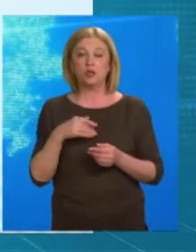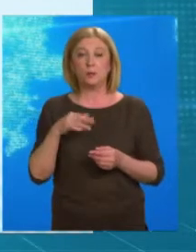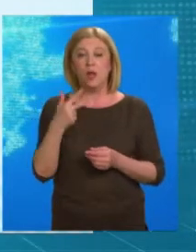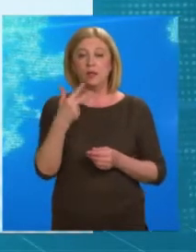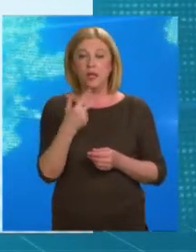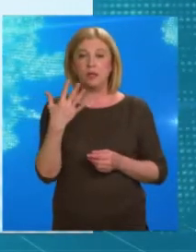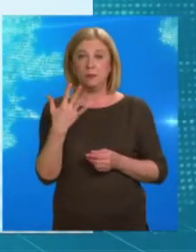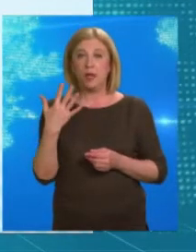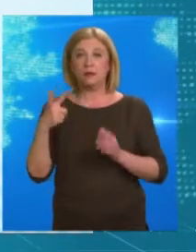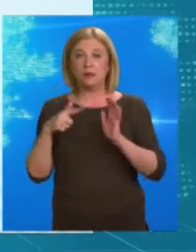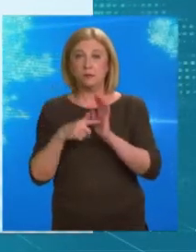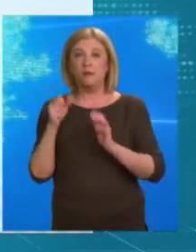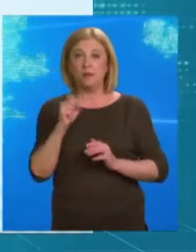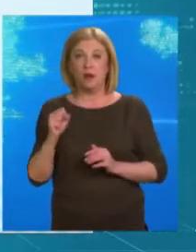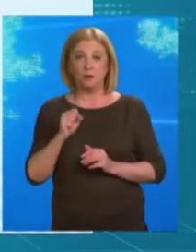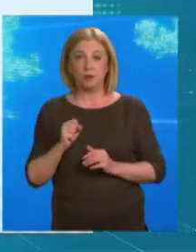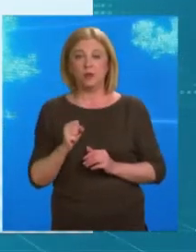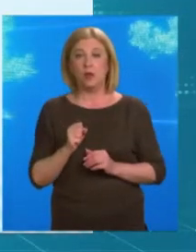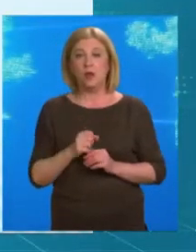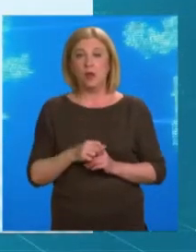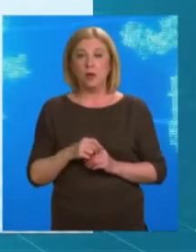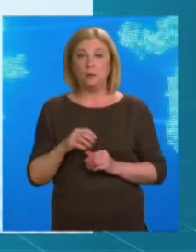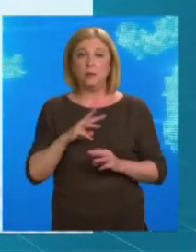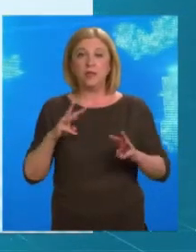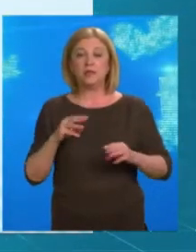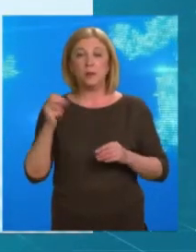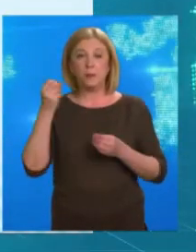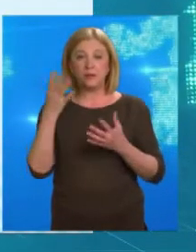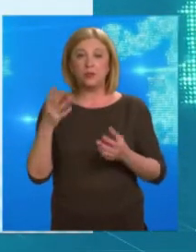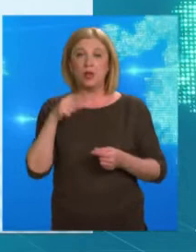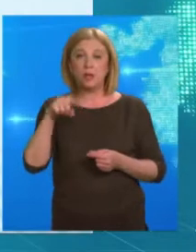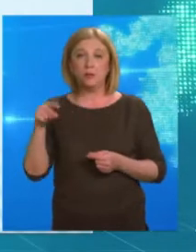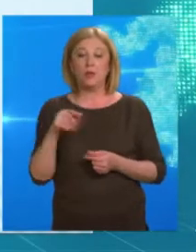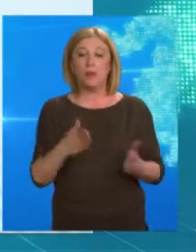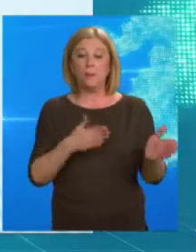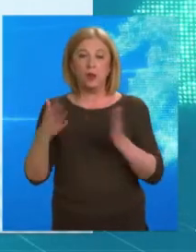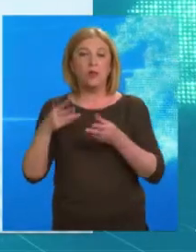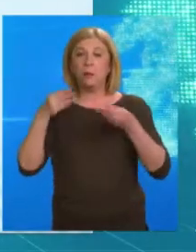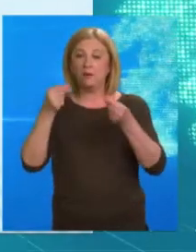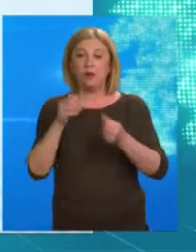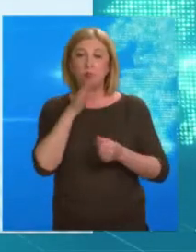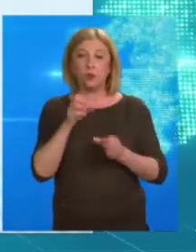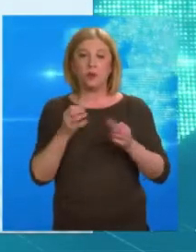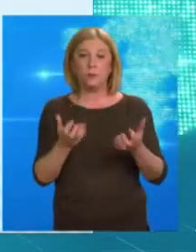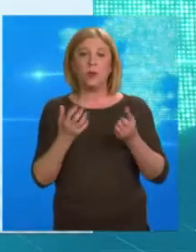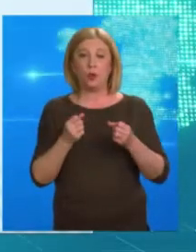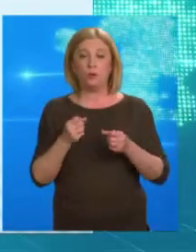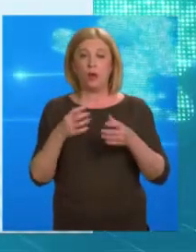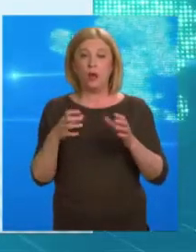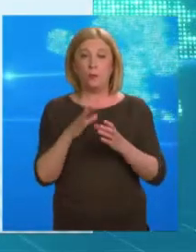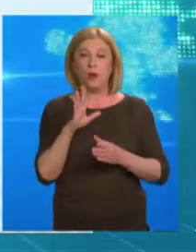5, 7 и 8 августа. Кстати, министр просвещения России отметил, перенос экзаменов не повлияет на сроки приемных кампаний в вузах.